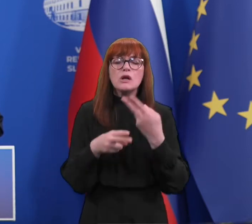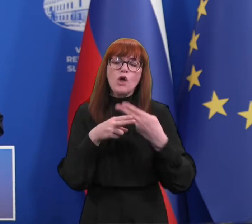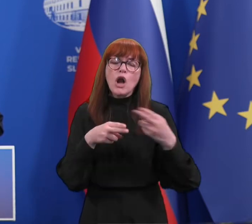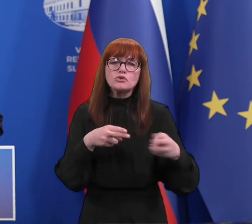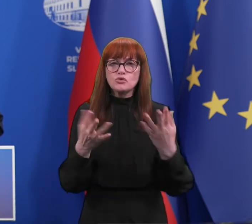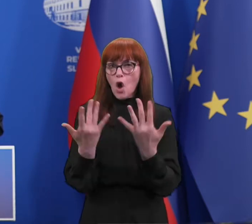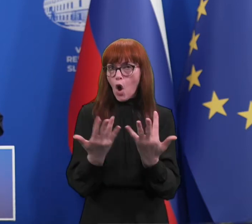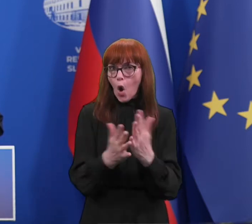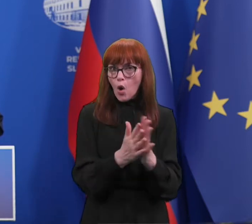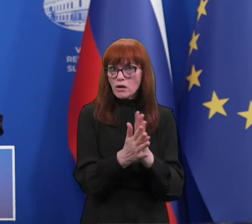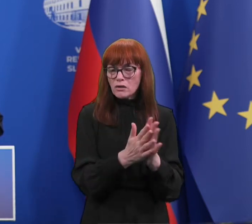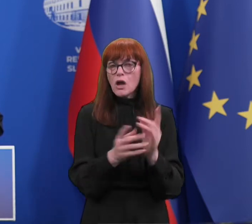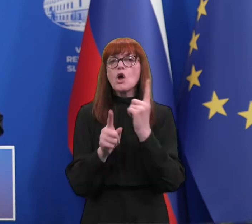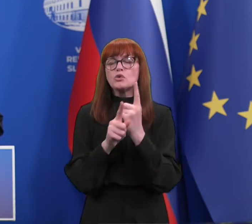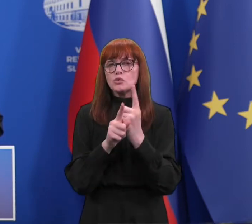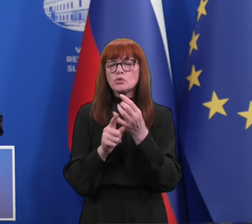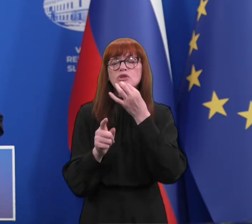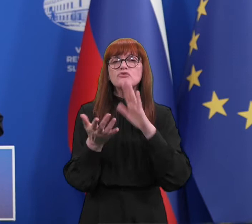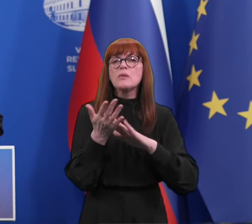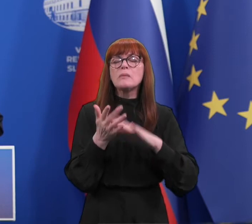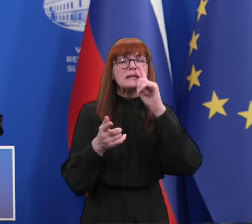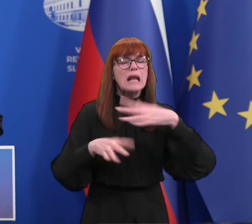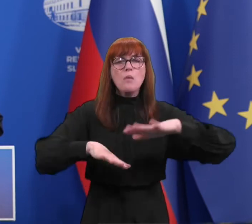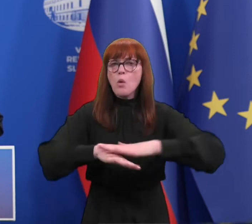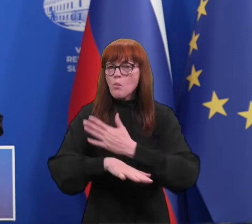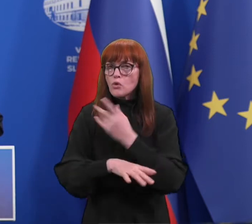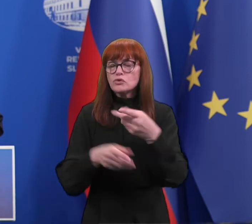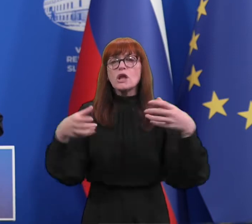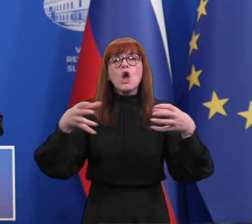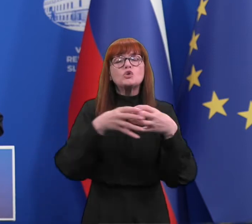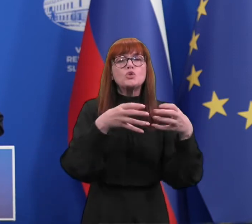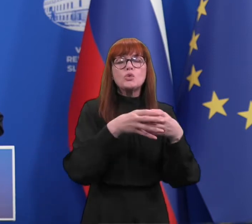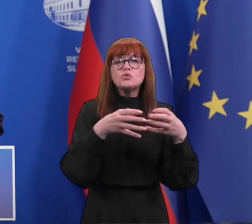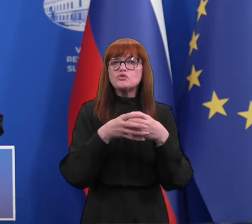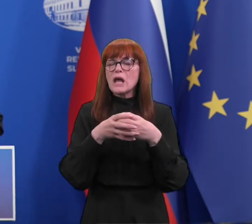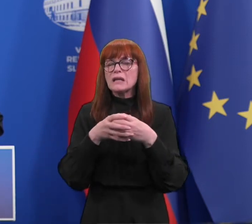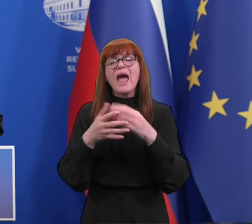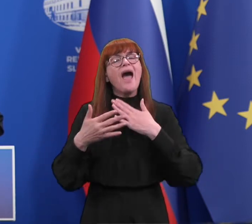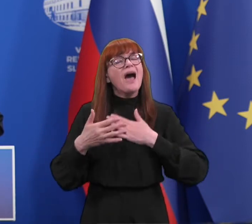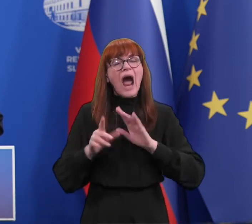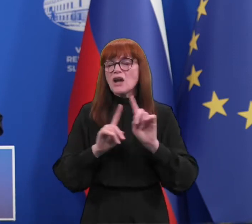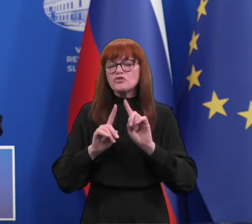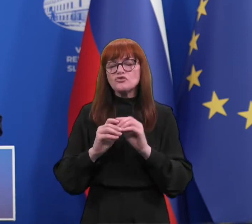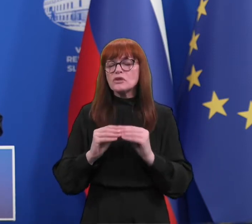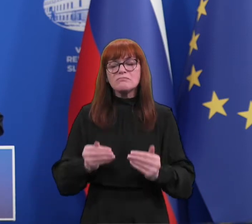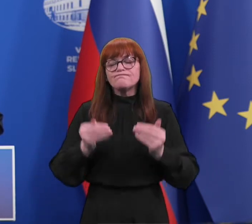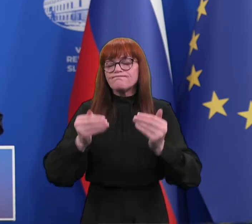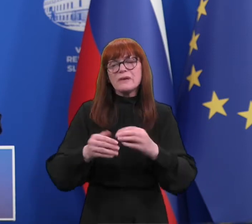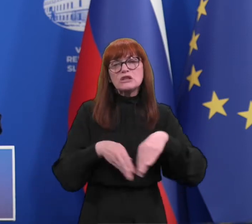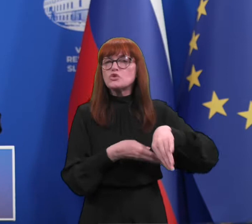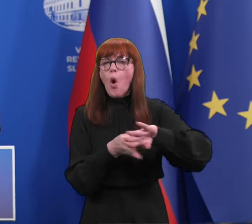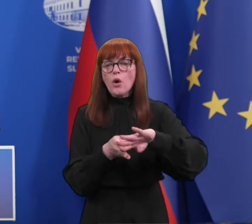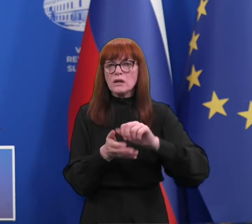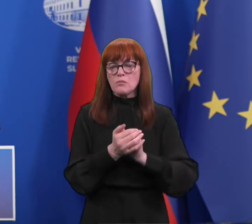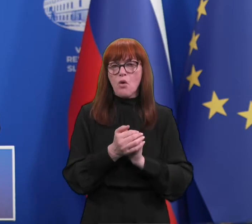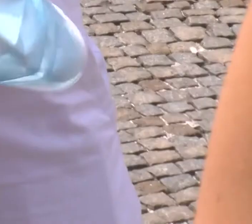rok. Poleg tega pa se v primeru slabega počutja seveda druženju raje še za nekaj dni izognimo. Skratka,